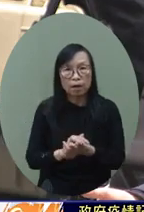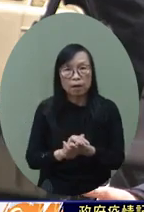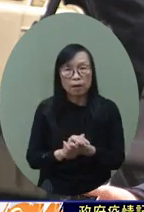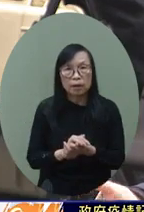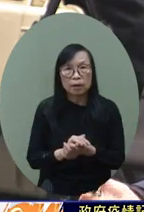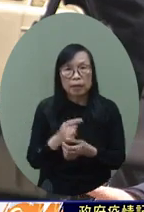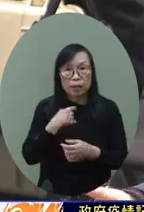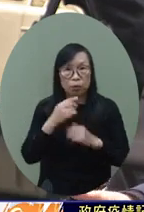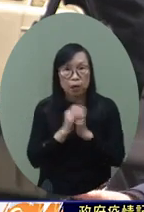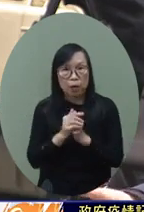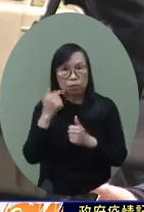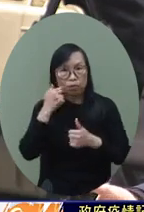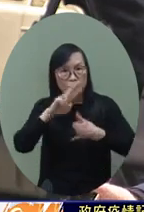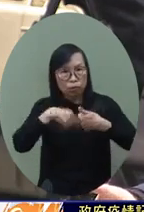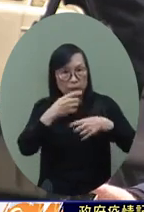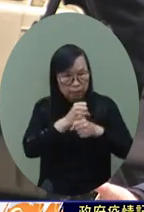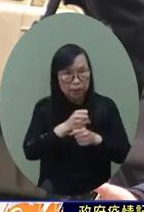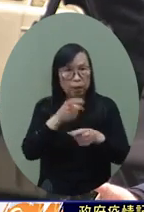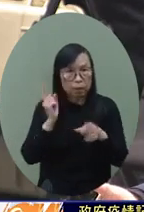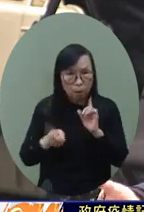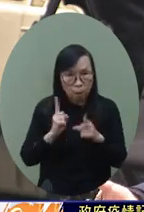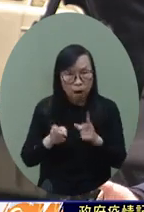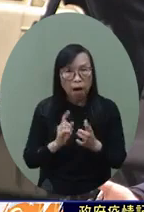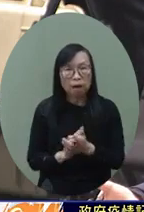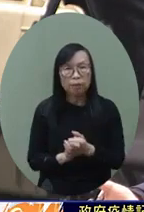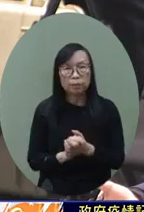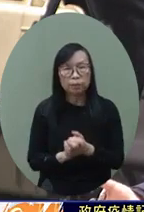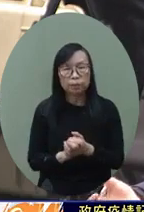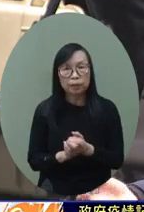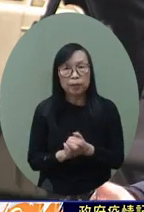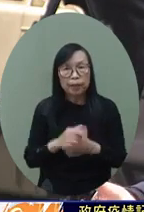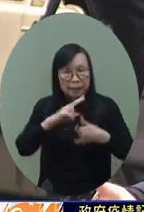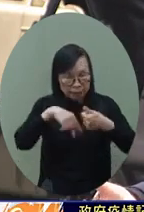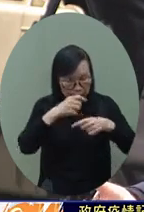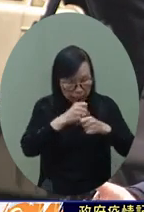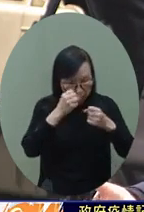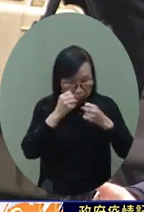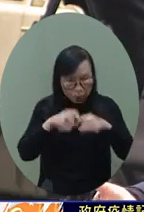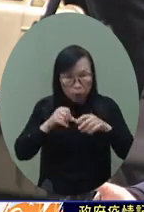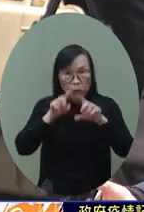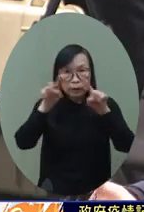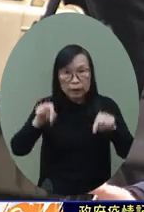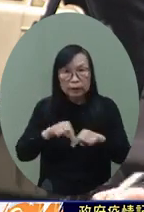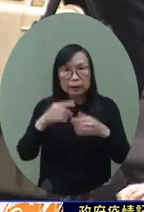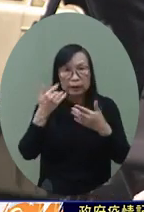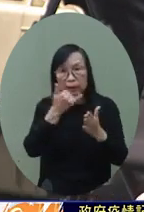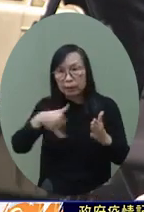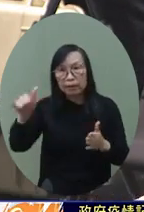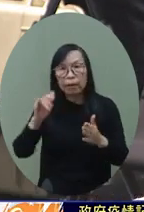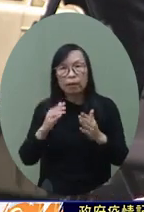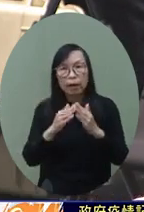淨係要求佢哋強制檢測啊，還是係即係要佢哋有個檢測結果之後先至可以離開屋企